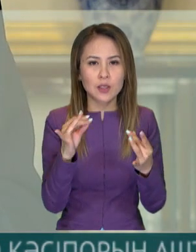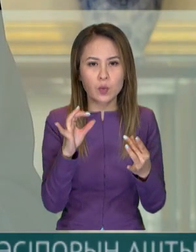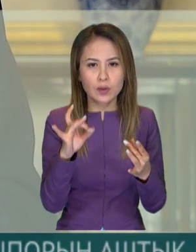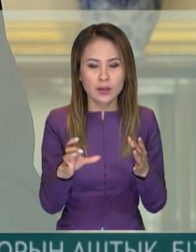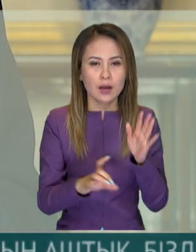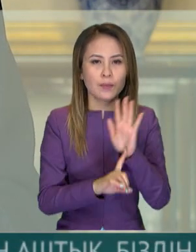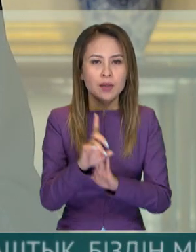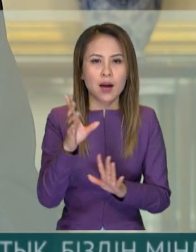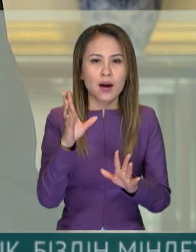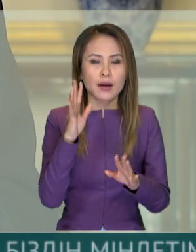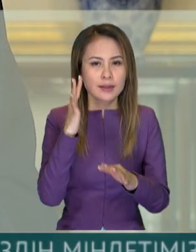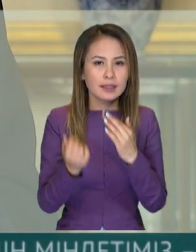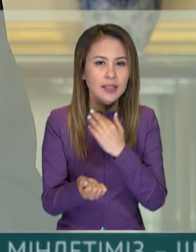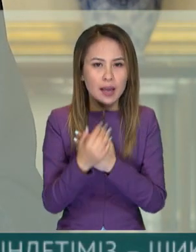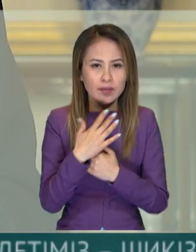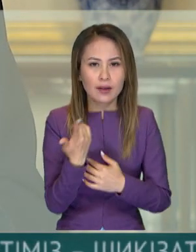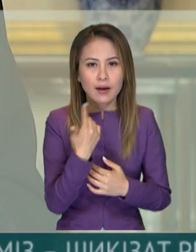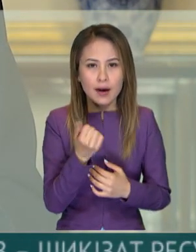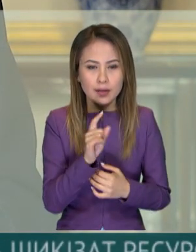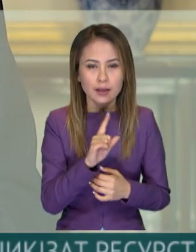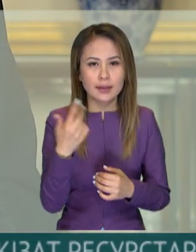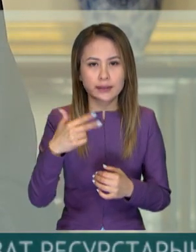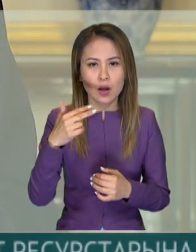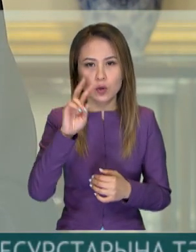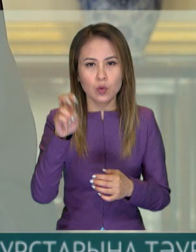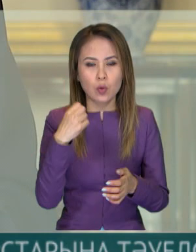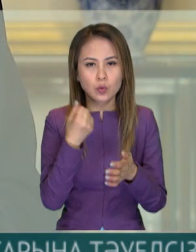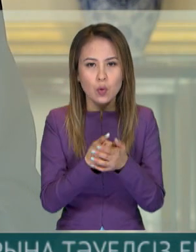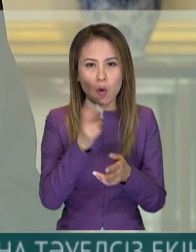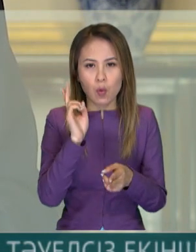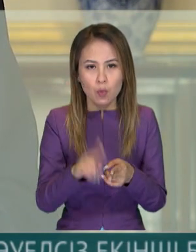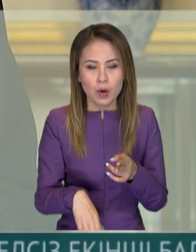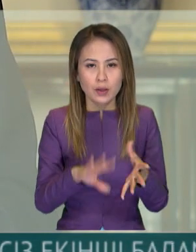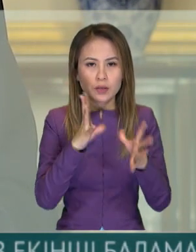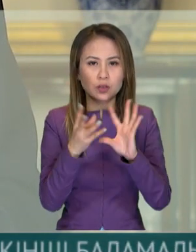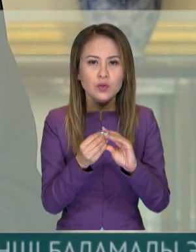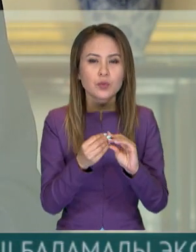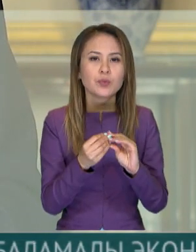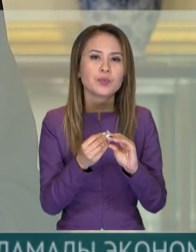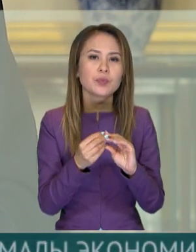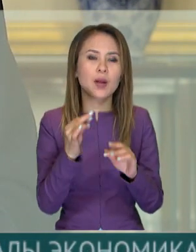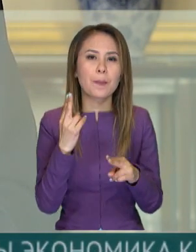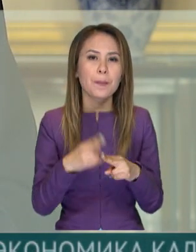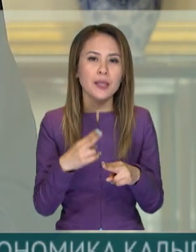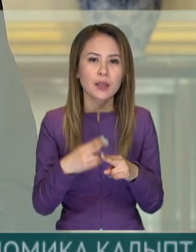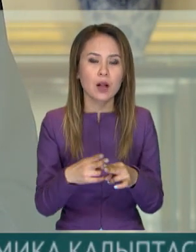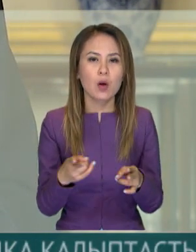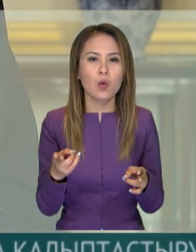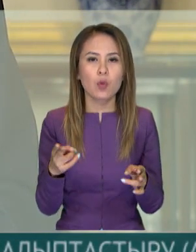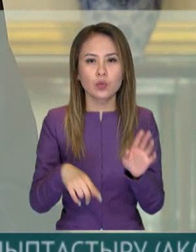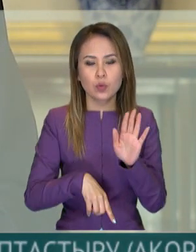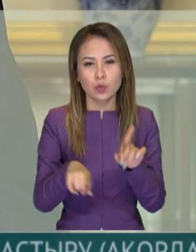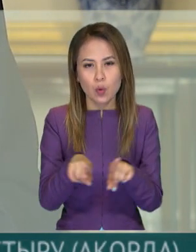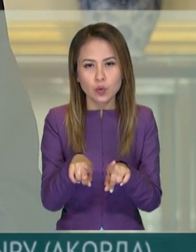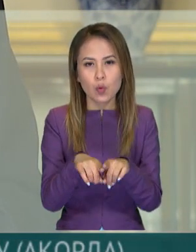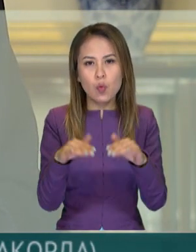газ, упала цена до 30 долларов, и мы остались на бабах. И на металл тоже упали цены,